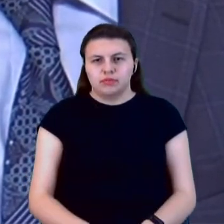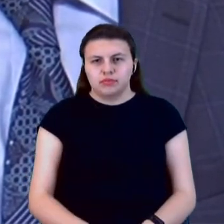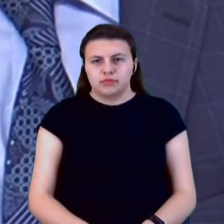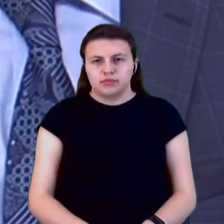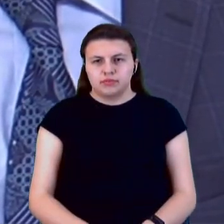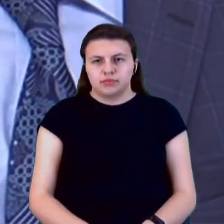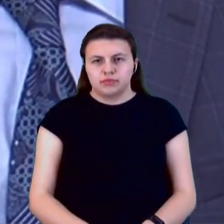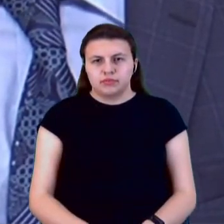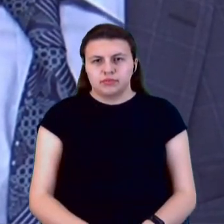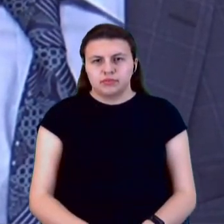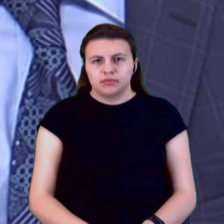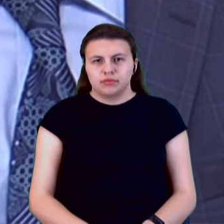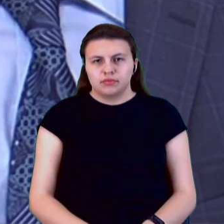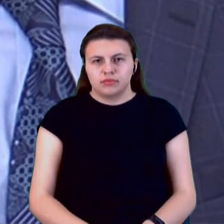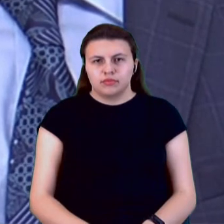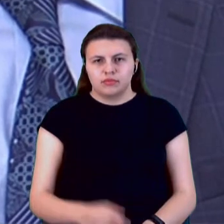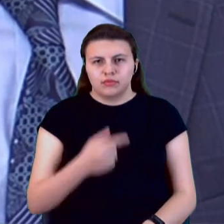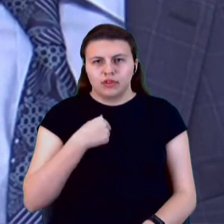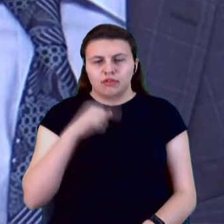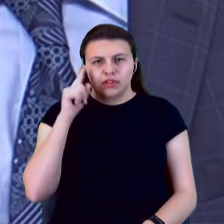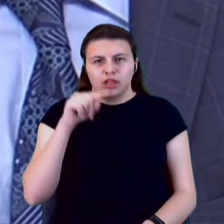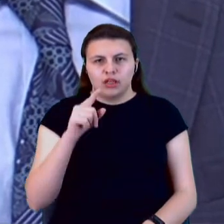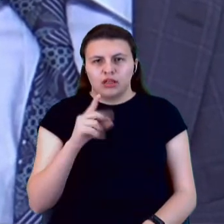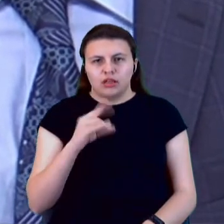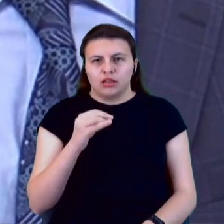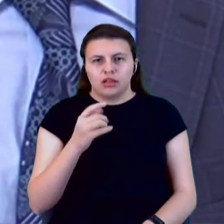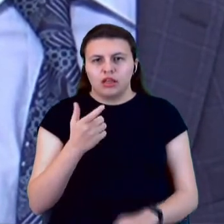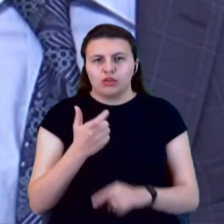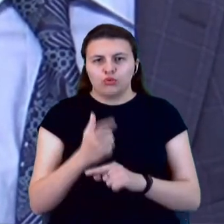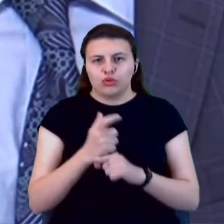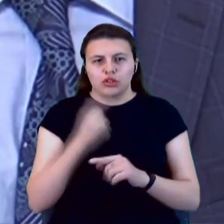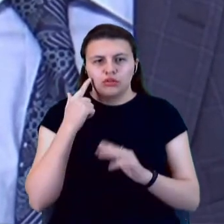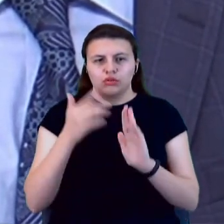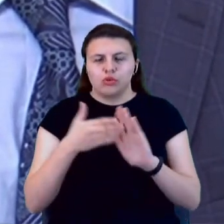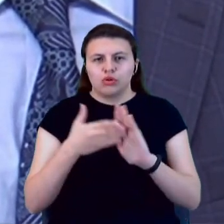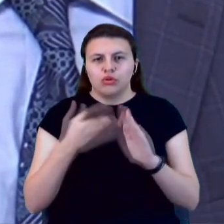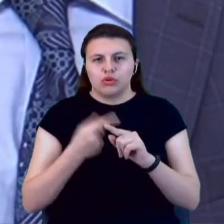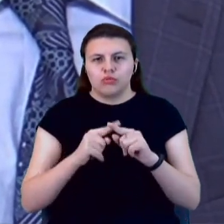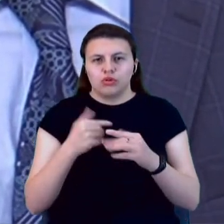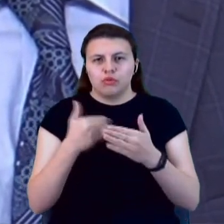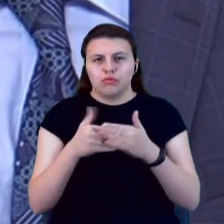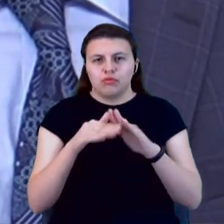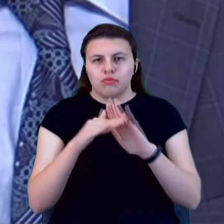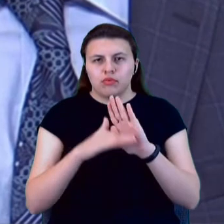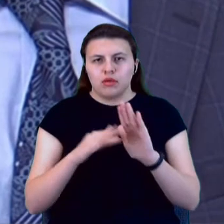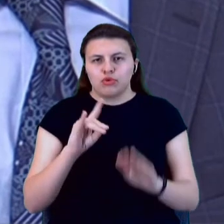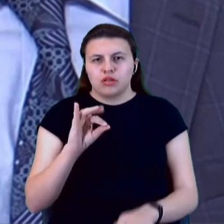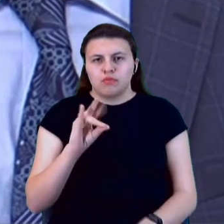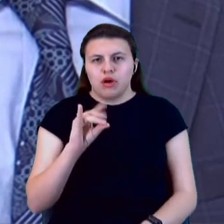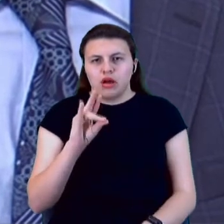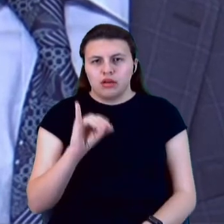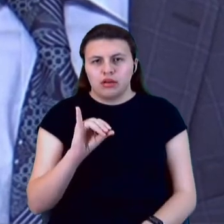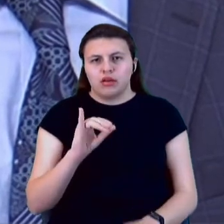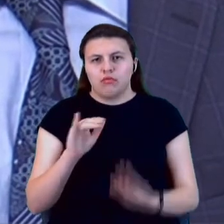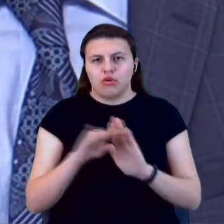Я тут, ви знаєте, не зовсім розумію, тому що у вашій передвиборчій програмі йдеться саме про муніципальні програми. Наскільки я розумію, вони мають